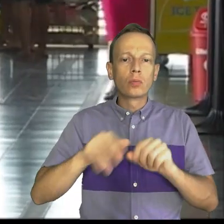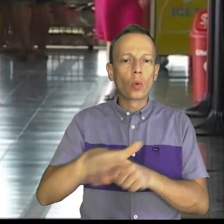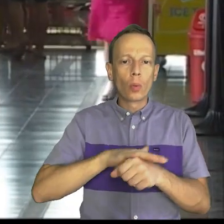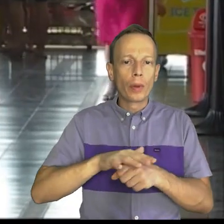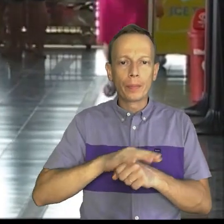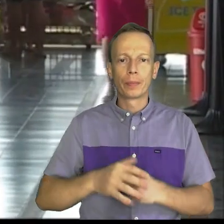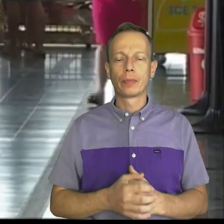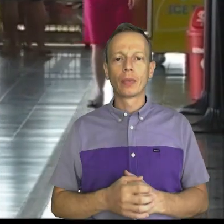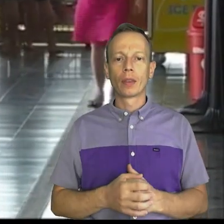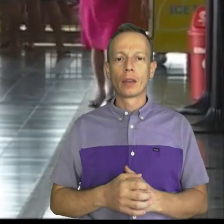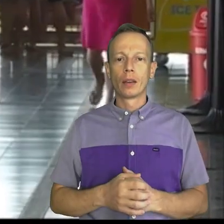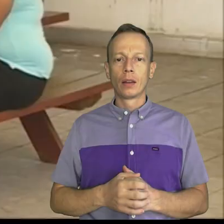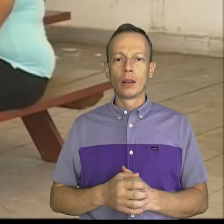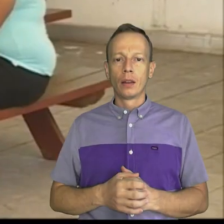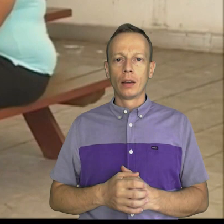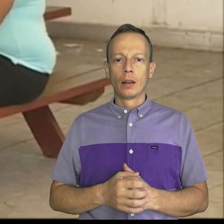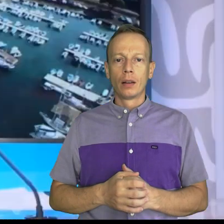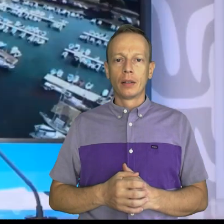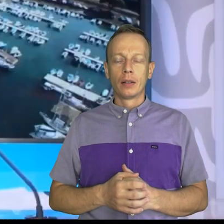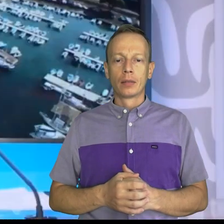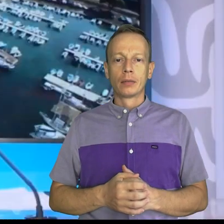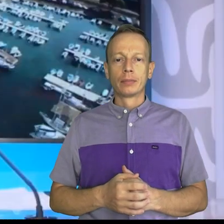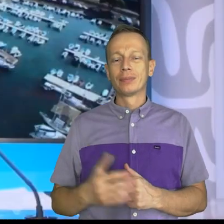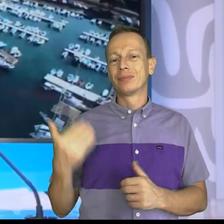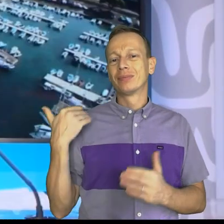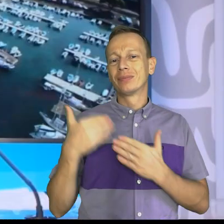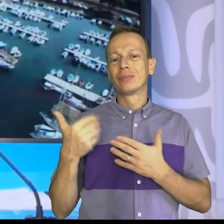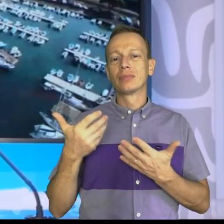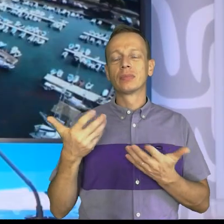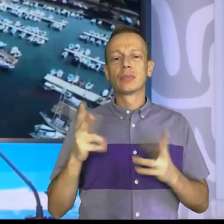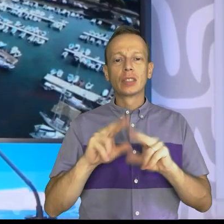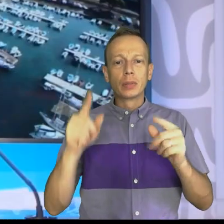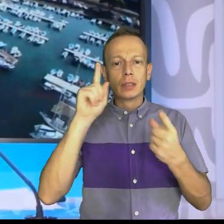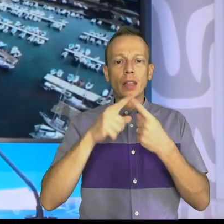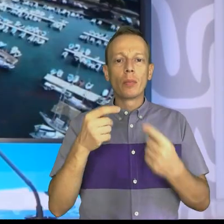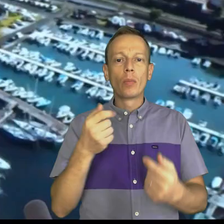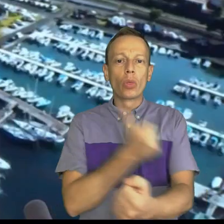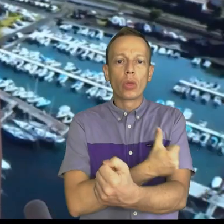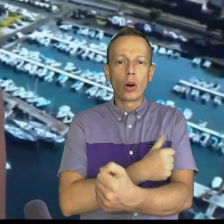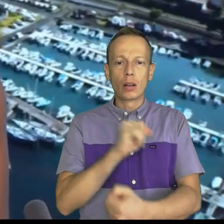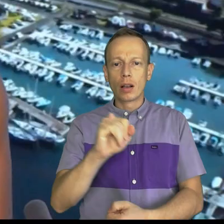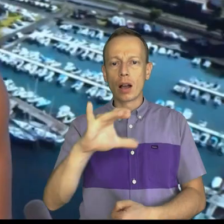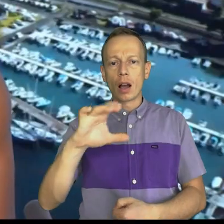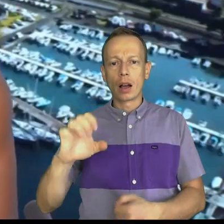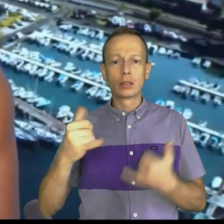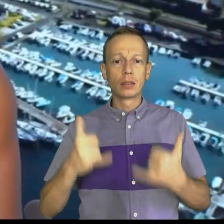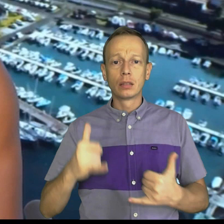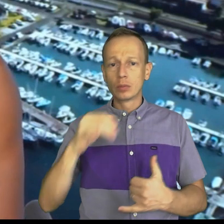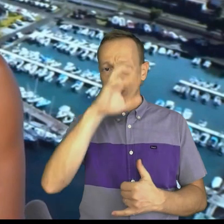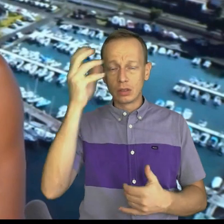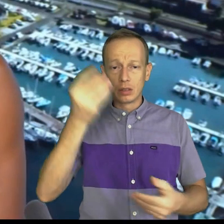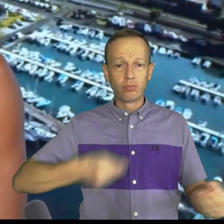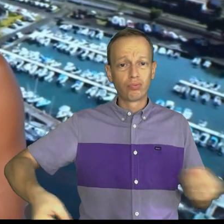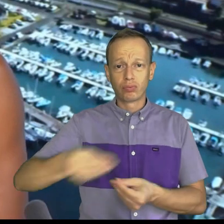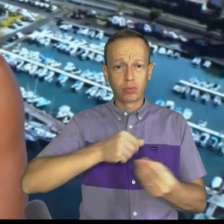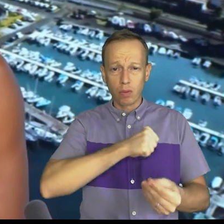sujet ce soir dans vos deux éditions. On vous en parlait dans la semaine, justement, l'ICE, fléau numéro un en Polynésie,